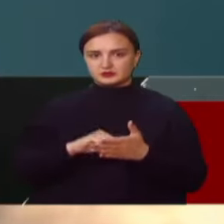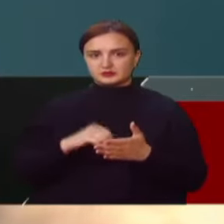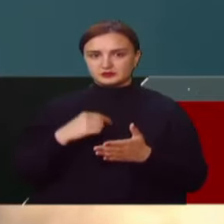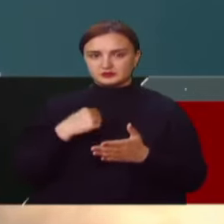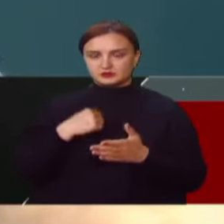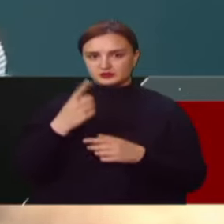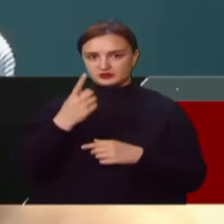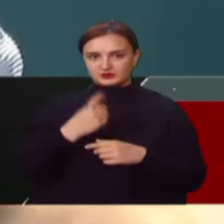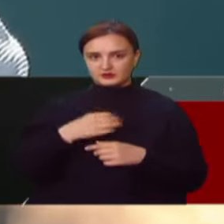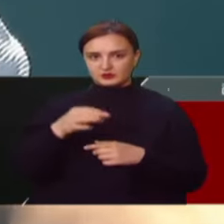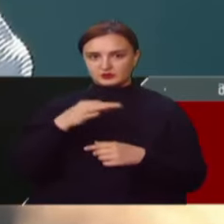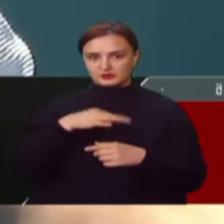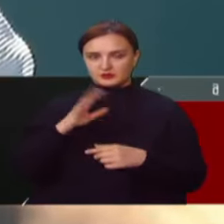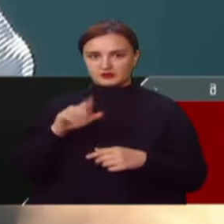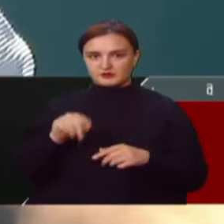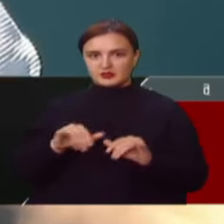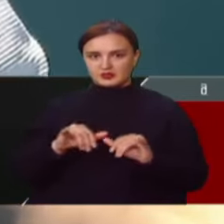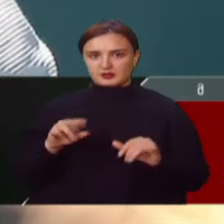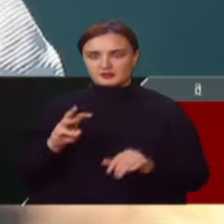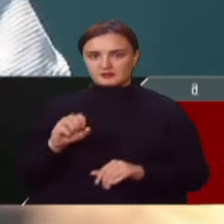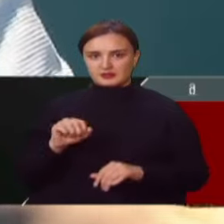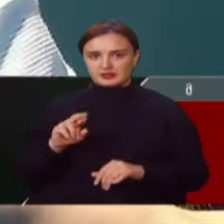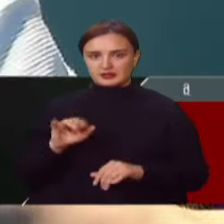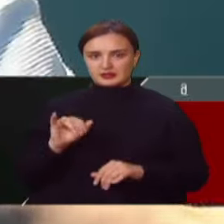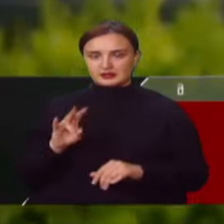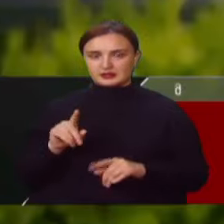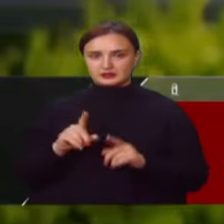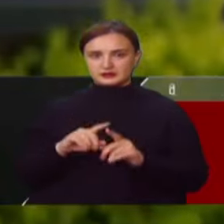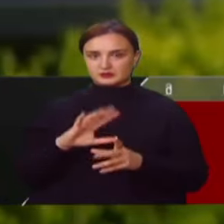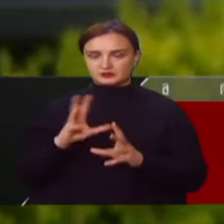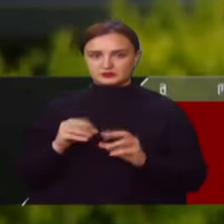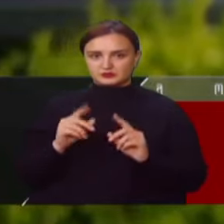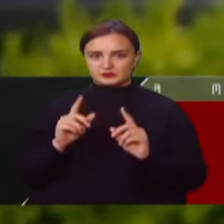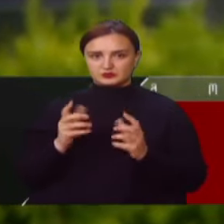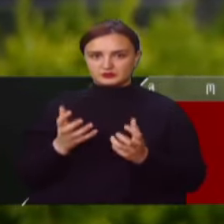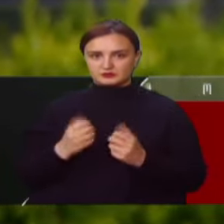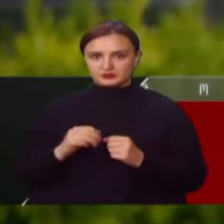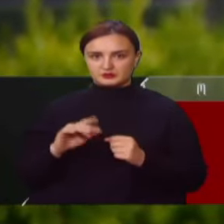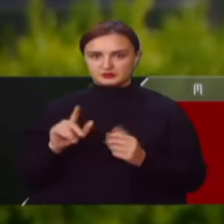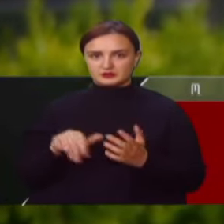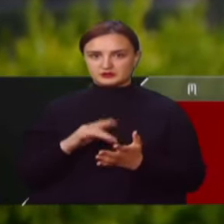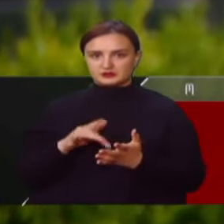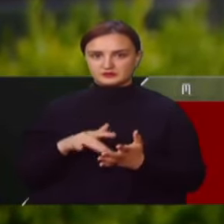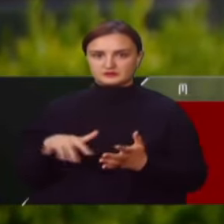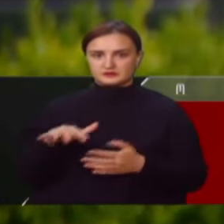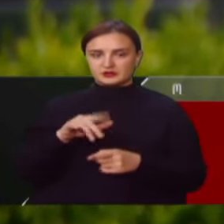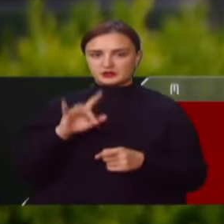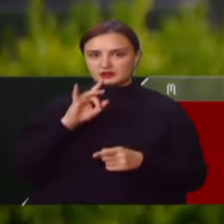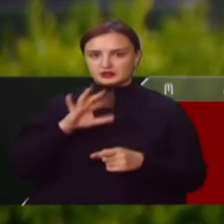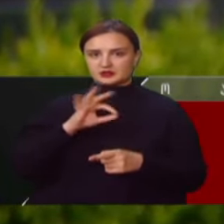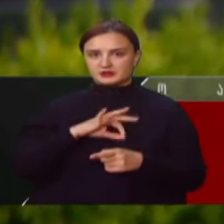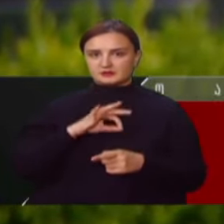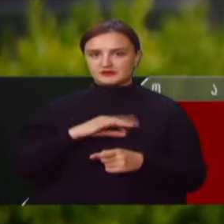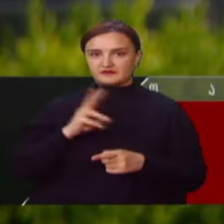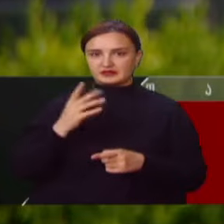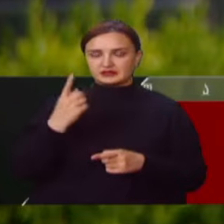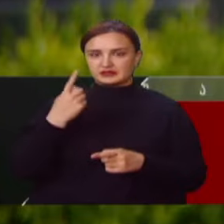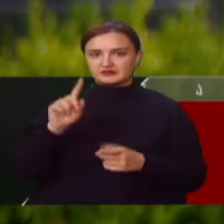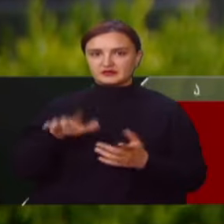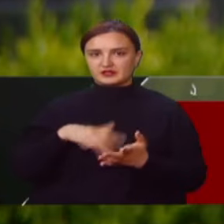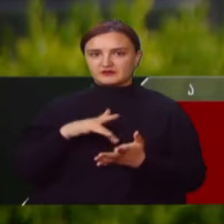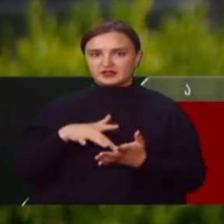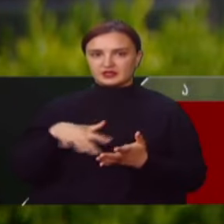გვემუქრებიან მაიდნით, რა თქმა უნდა, ეს არის აბსოლუტურად მიუღებელი. ეს ქვეყანა არ იქნება გამოყენებული ვიღაცა სხვა ქვეყნის ინტერესების